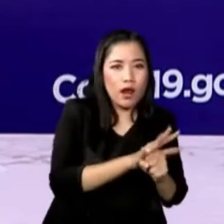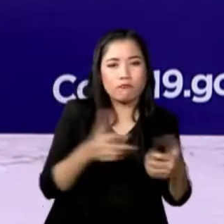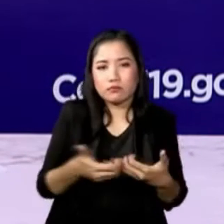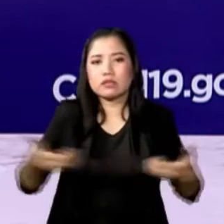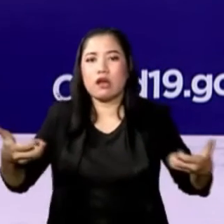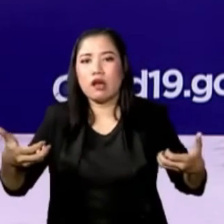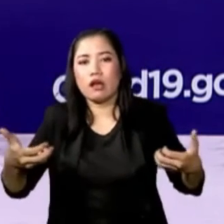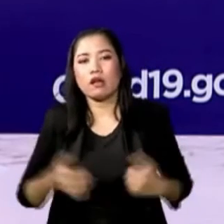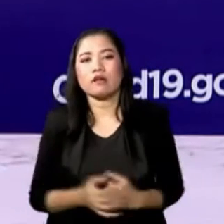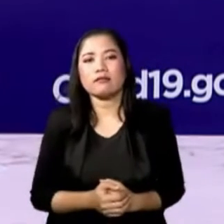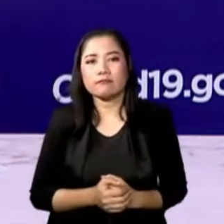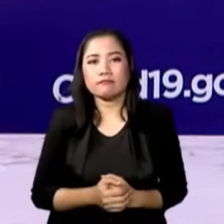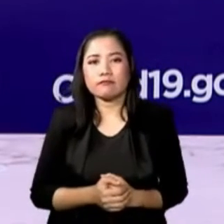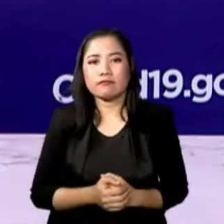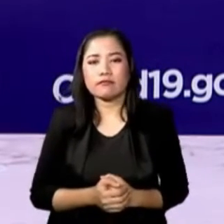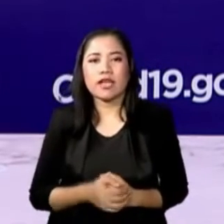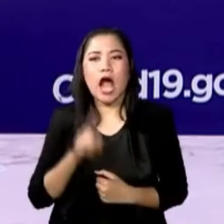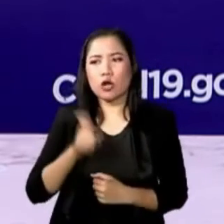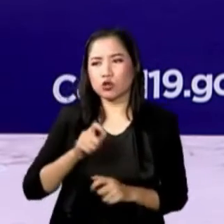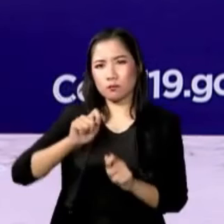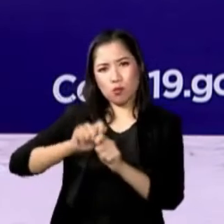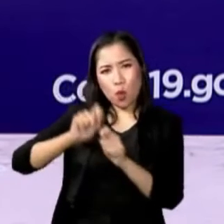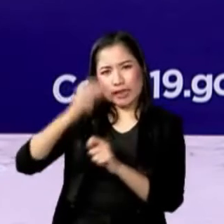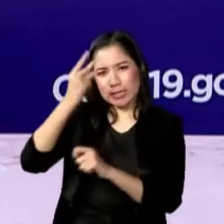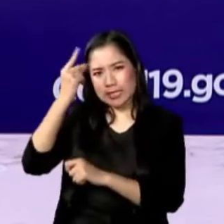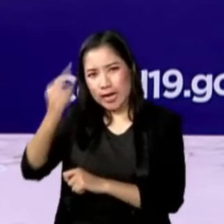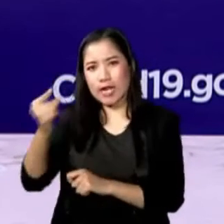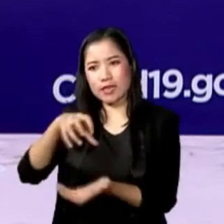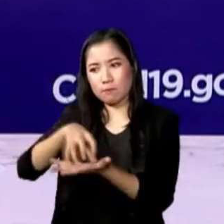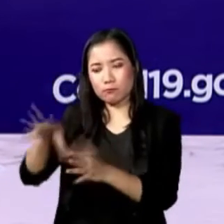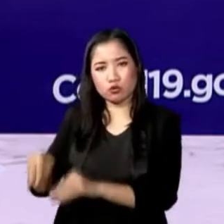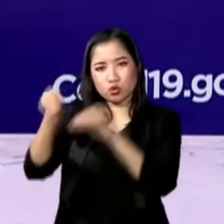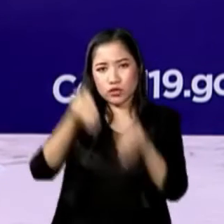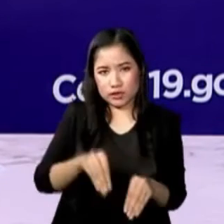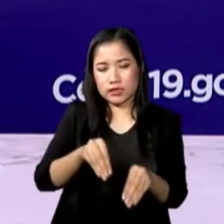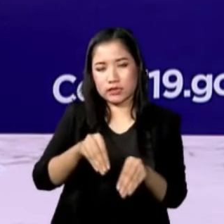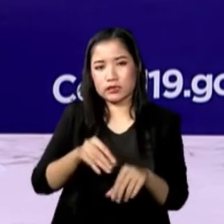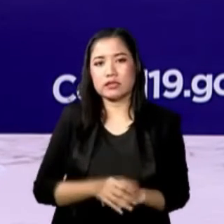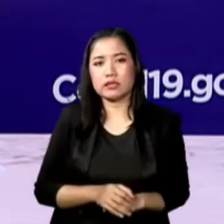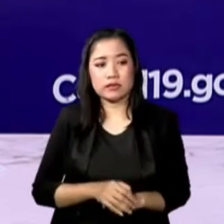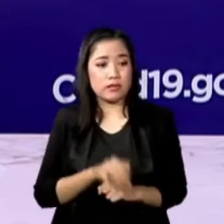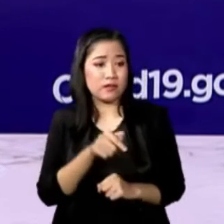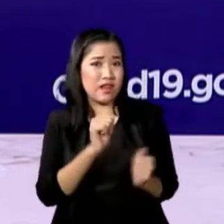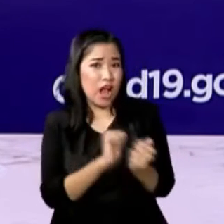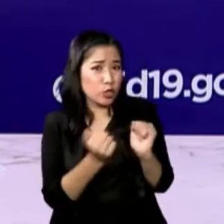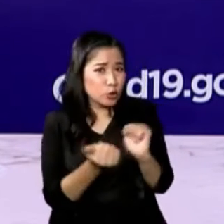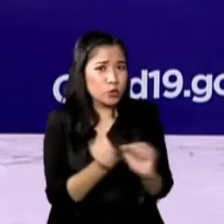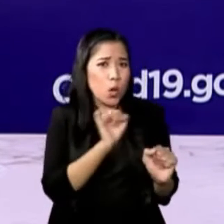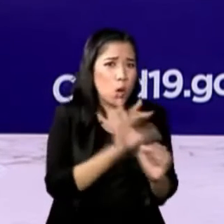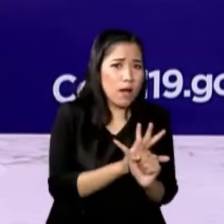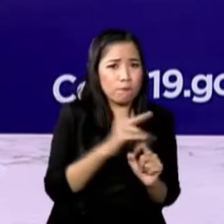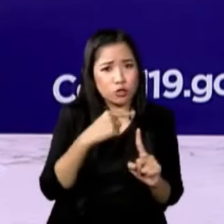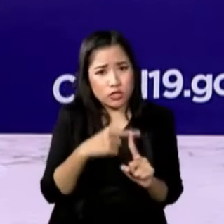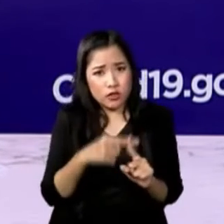Perlu dipertimbangkan juga rencana jalur evakuasi dan rencana tempat pengungsian, di mana kasus positif dan warga